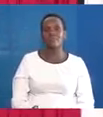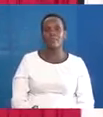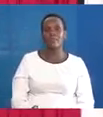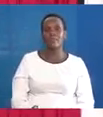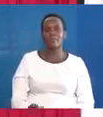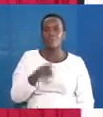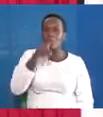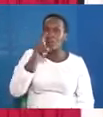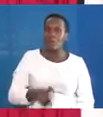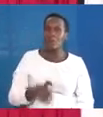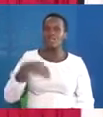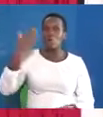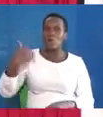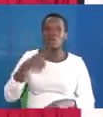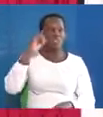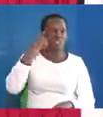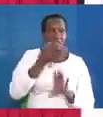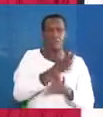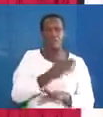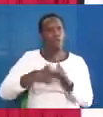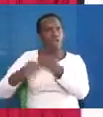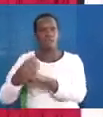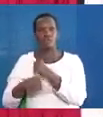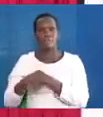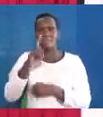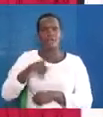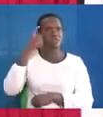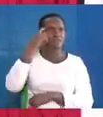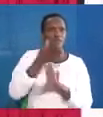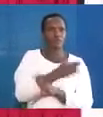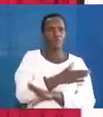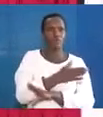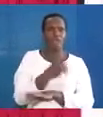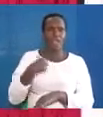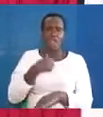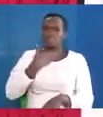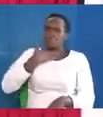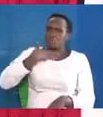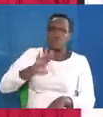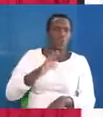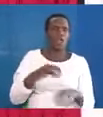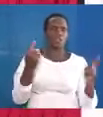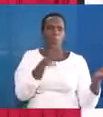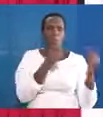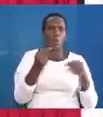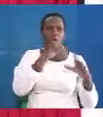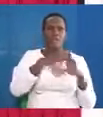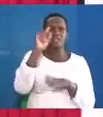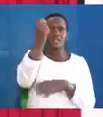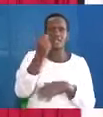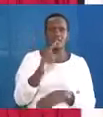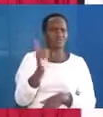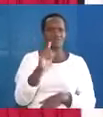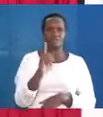You must always think before you do something. Sisi hatutaki vita katika taifa letu la Kenya.